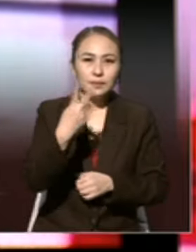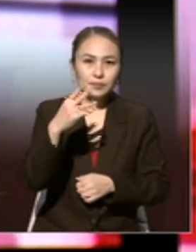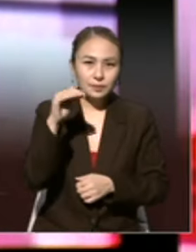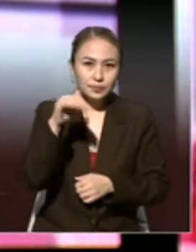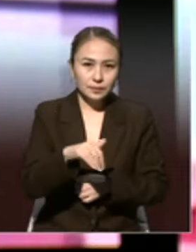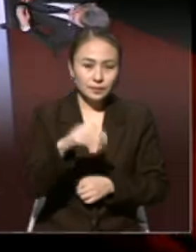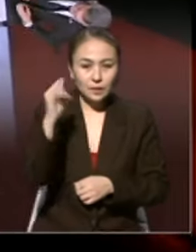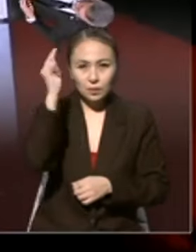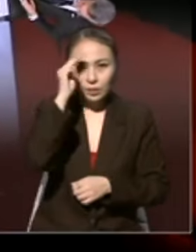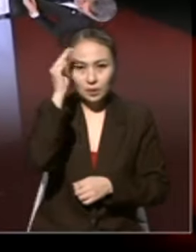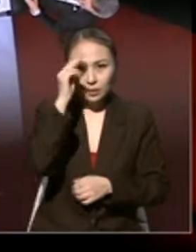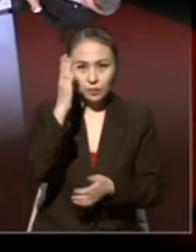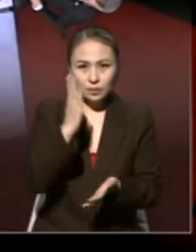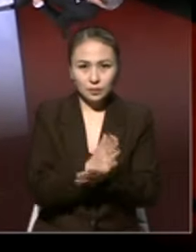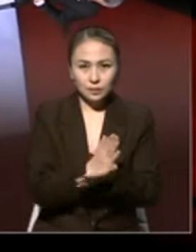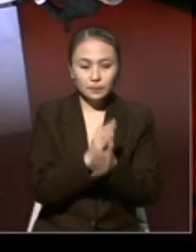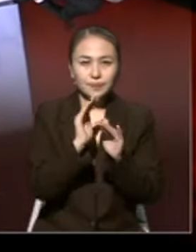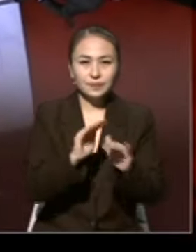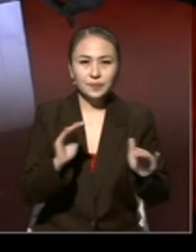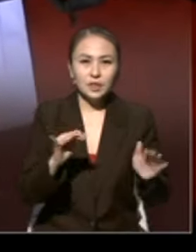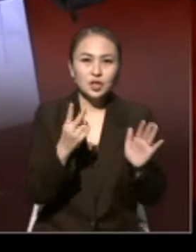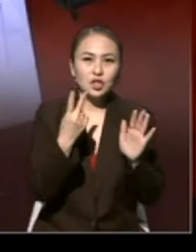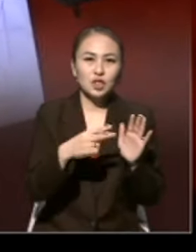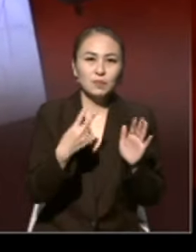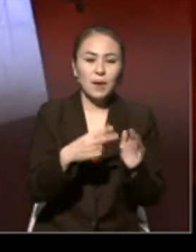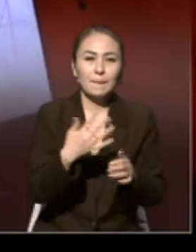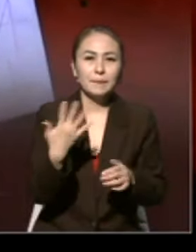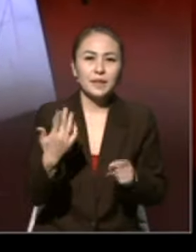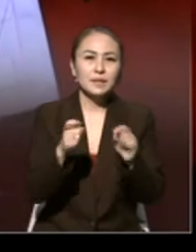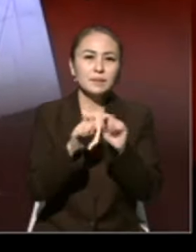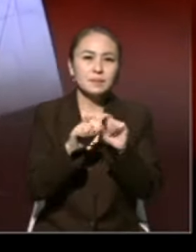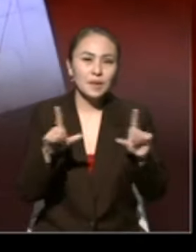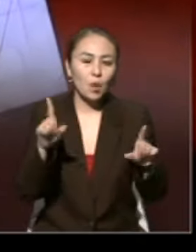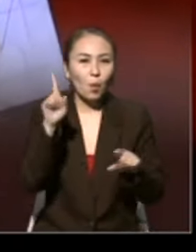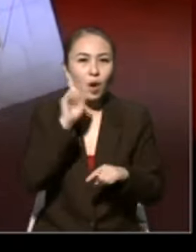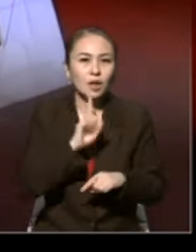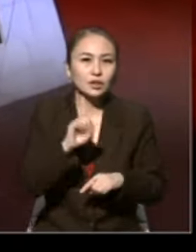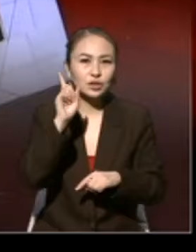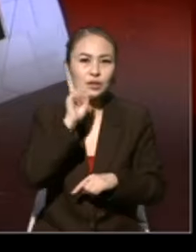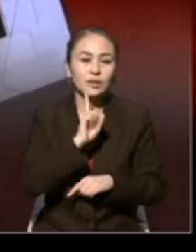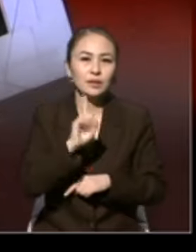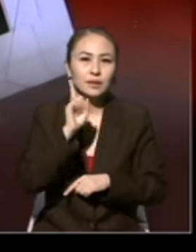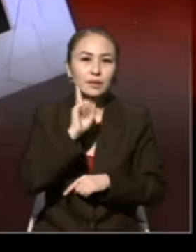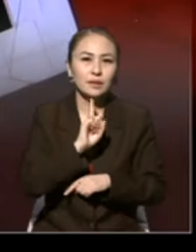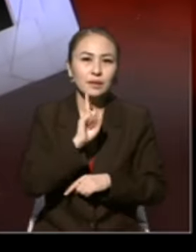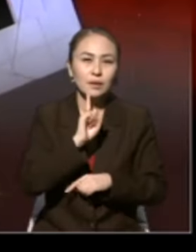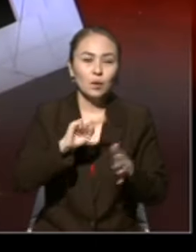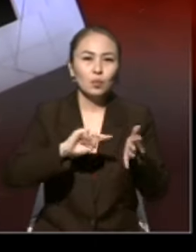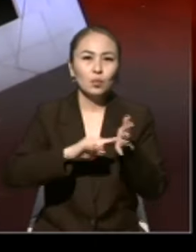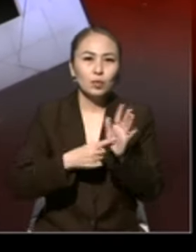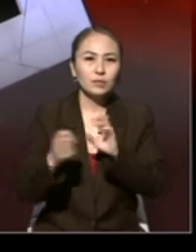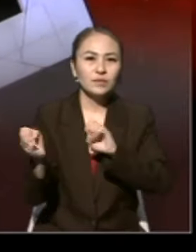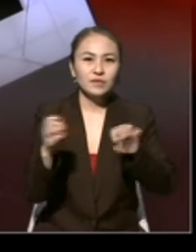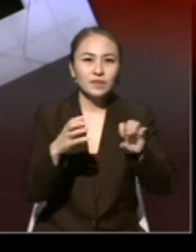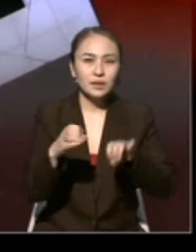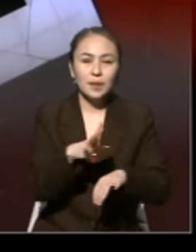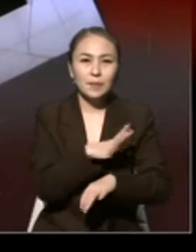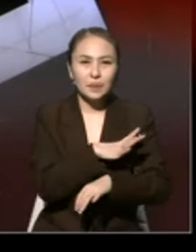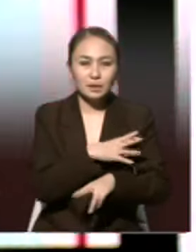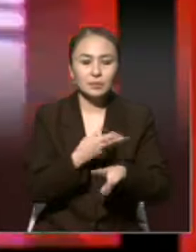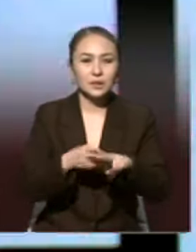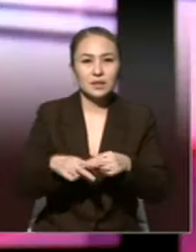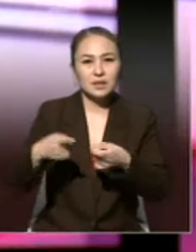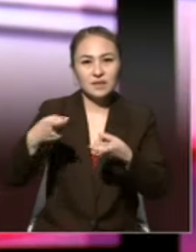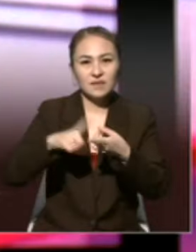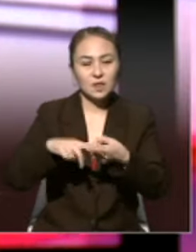мыңнан жуық бала оқиды. Және де 25 мектеп ол уақытша жаңағы пункттарға ауысты, онда